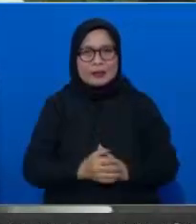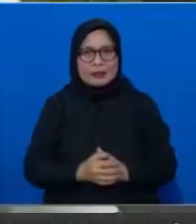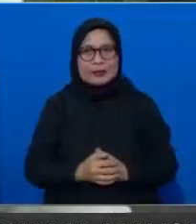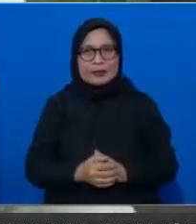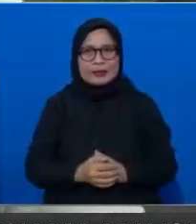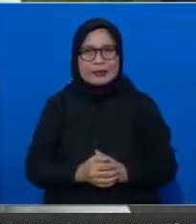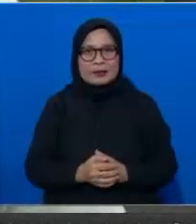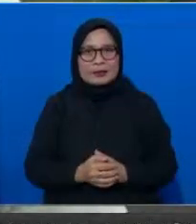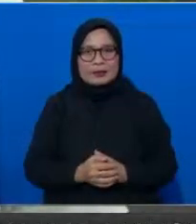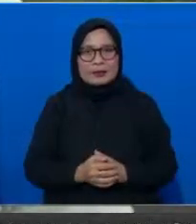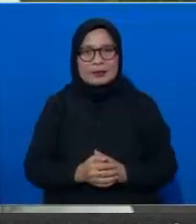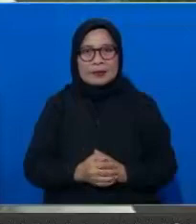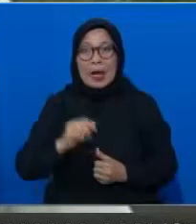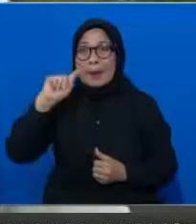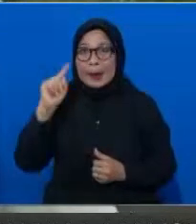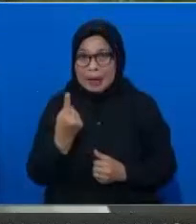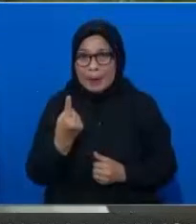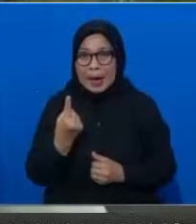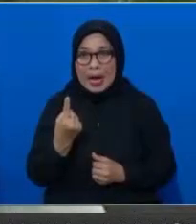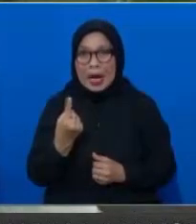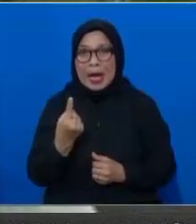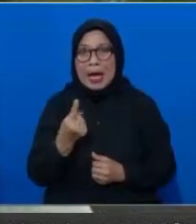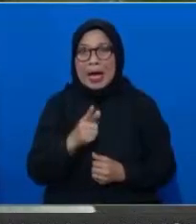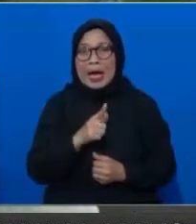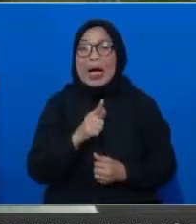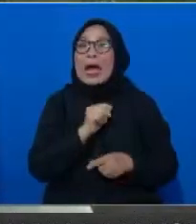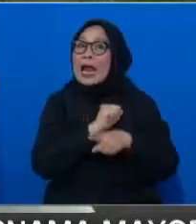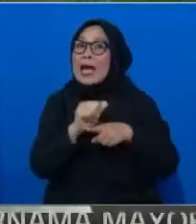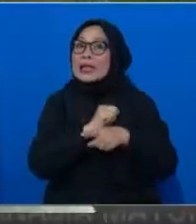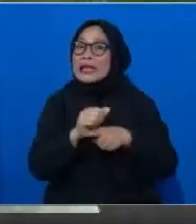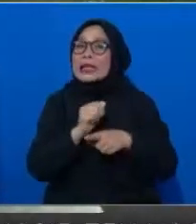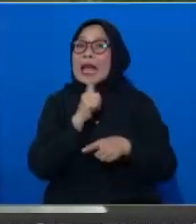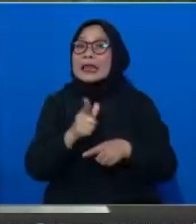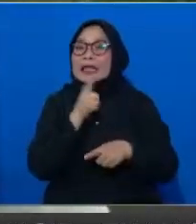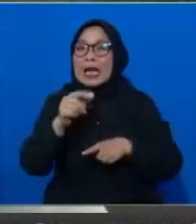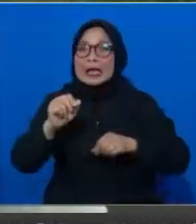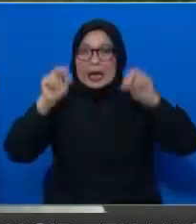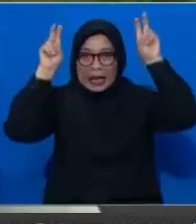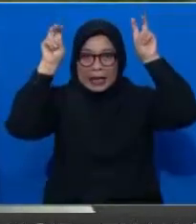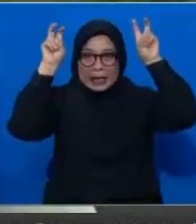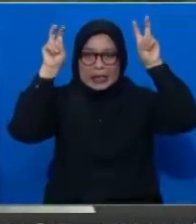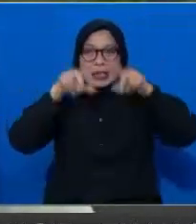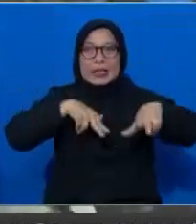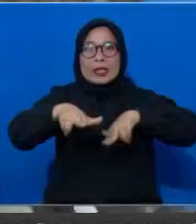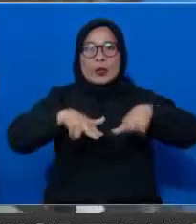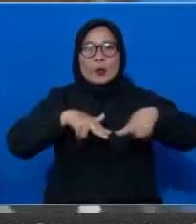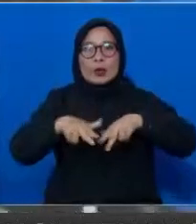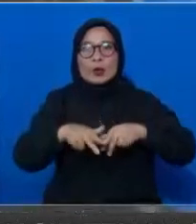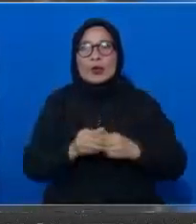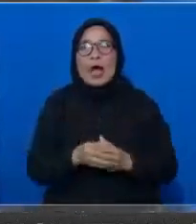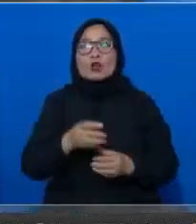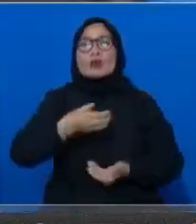Ya, yang pertama dari sistem latihan kelinci, terus perawatan setiap hari, terus sama jamu.